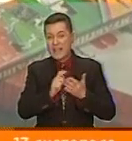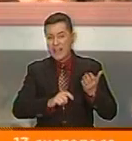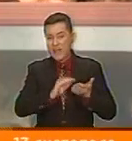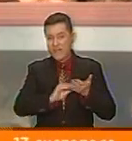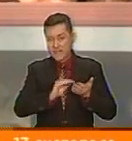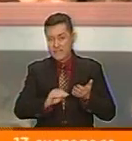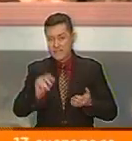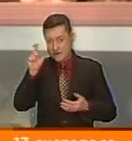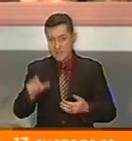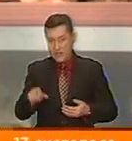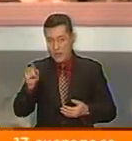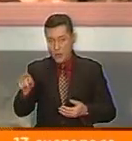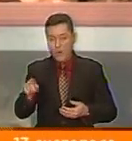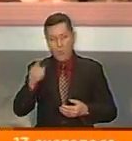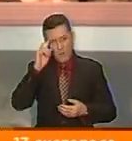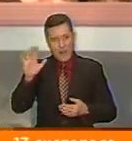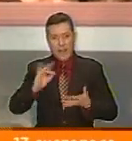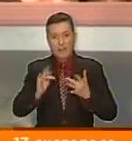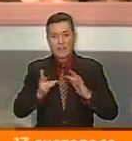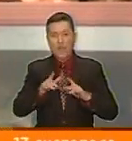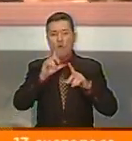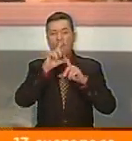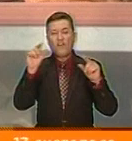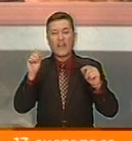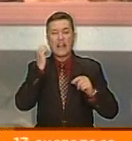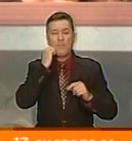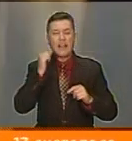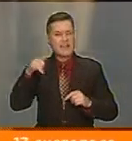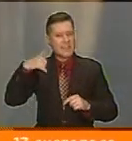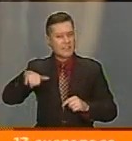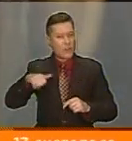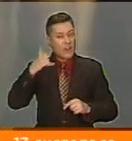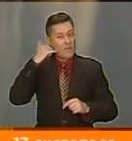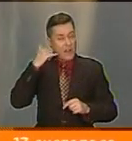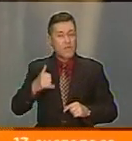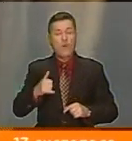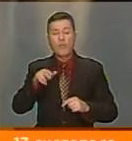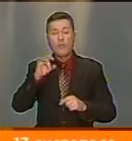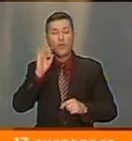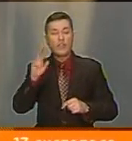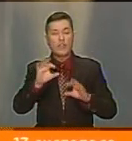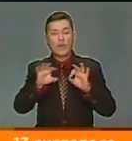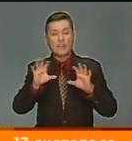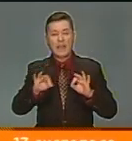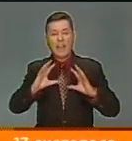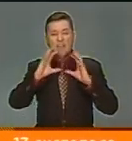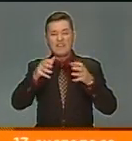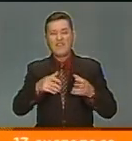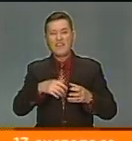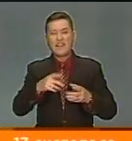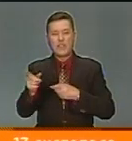став шалено популярний в інтернеті в Кремлі задзвонив телефон про те як Путін роздає у світі